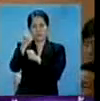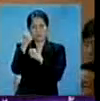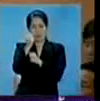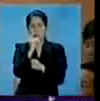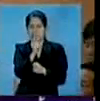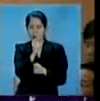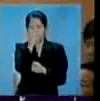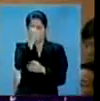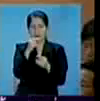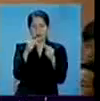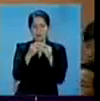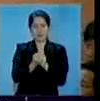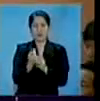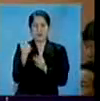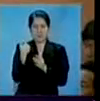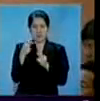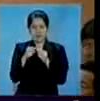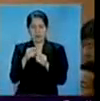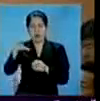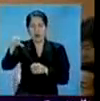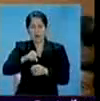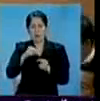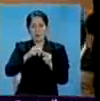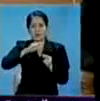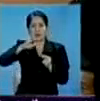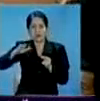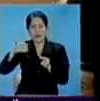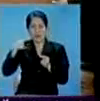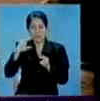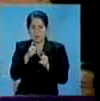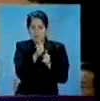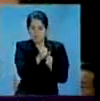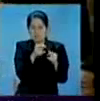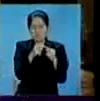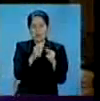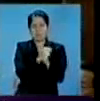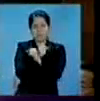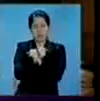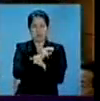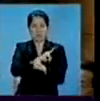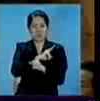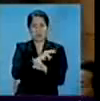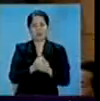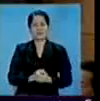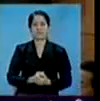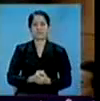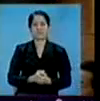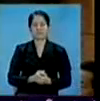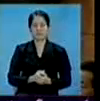าเป็นโลกกำบังก็ควรจะรับการประนามว่าเป็นคนเลวทรามต่ำช้าเช่นเดียวกันท่านประธานที่เค